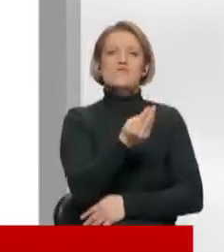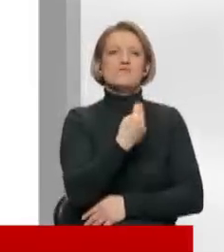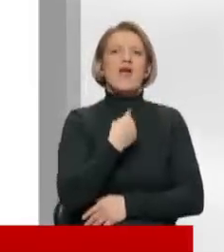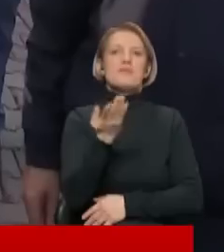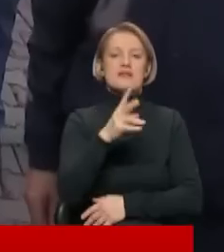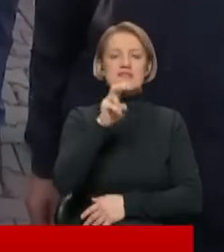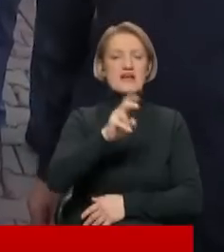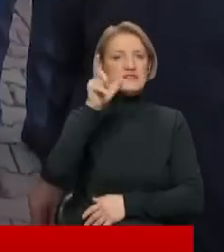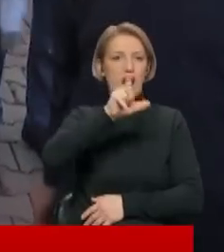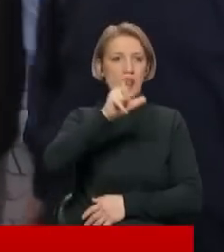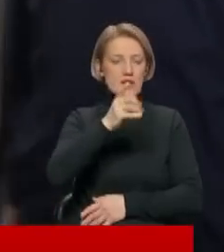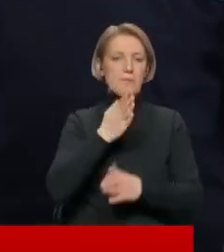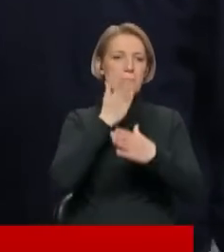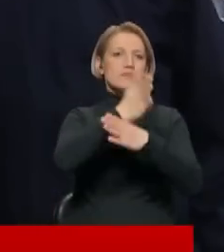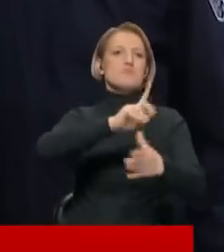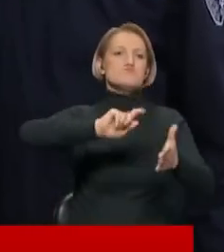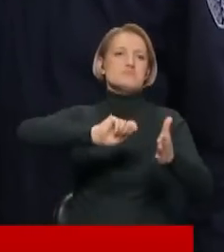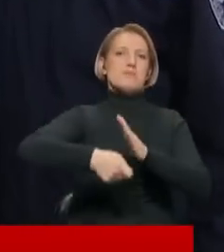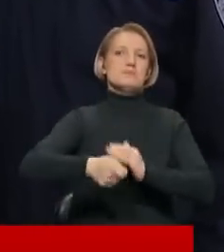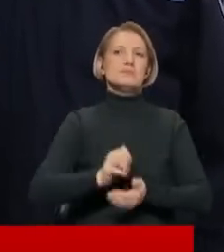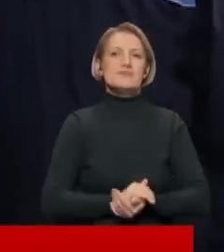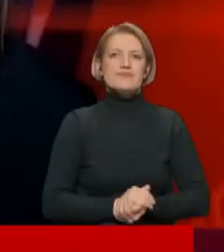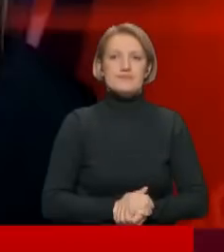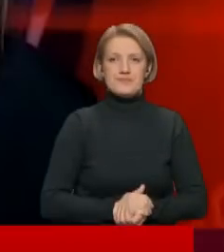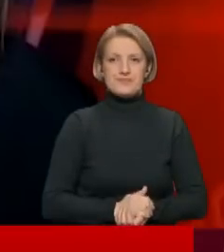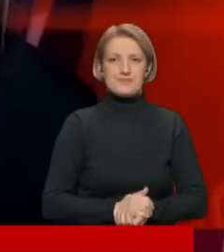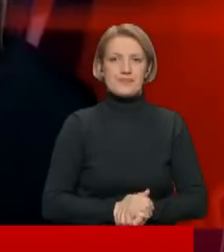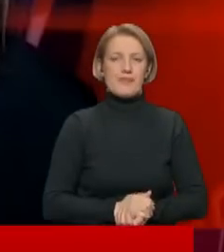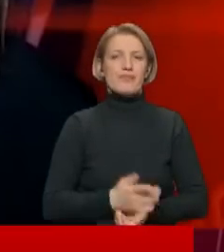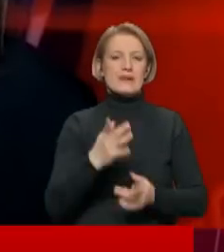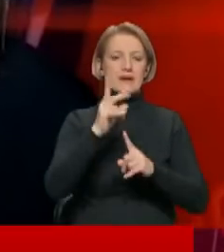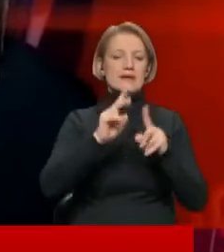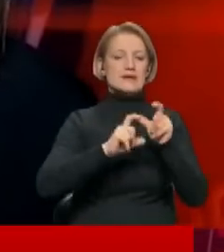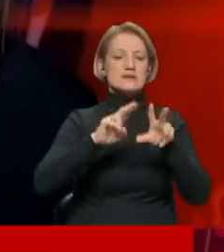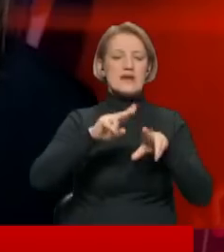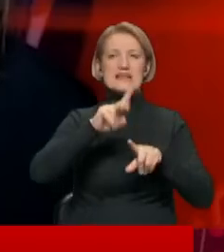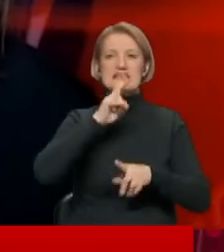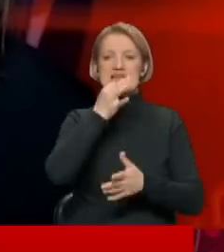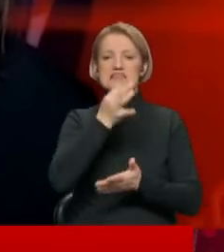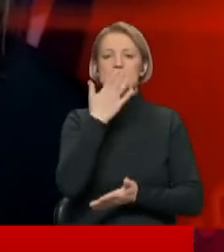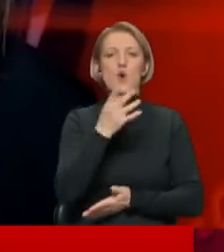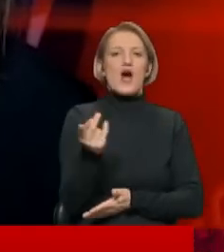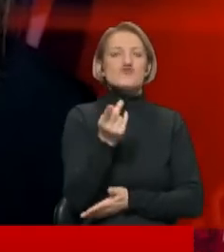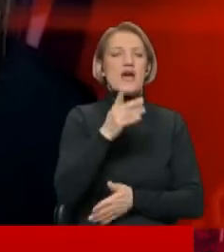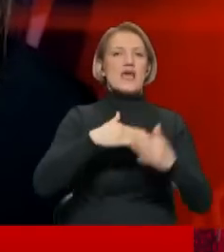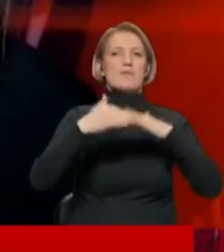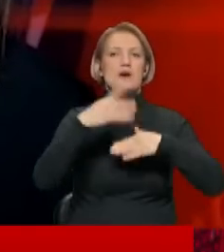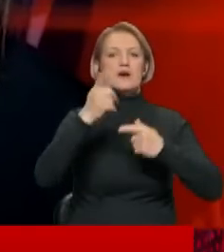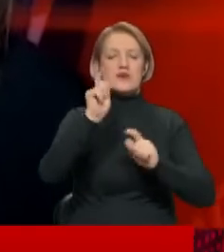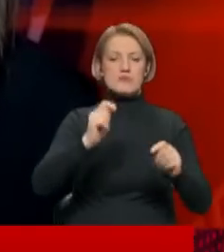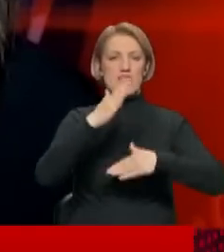8 Aralık'ta da mühür vuruldu İskan yok Zaten ondan dolayı da kaçak yapı deniliyor yapılan